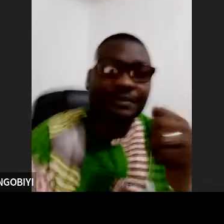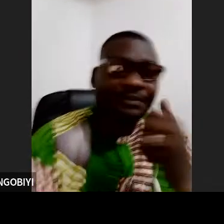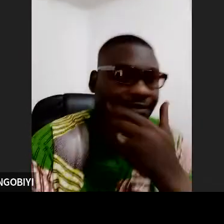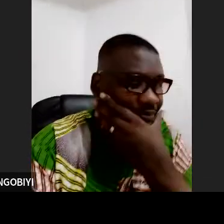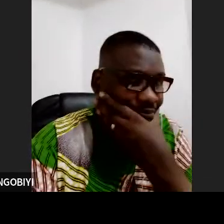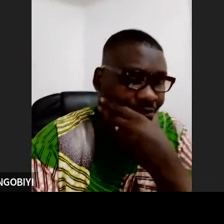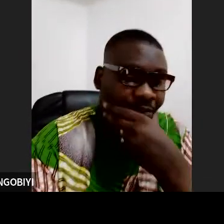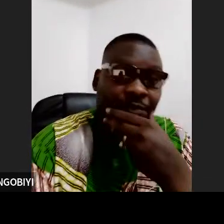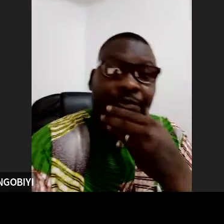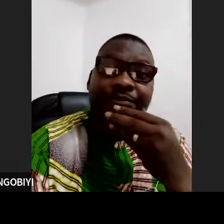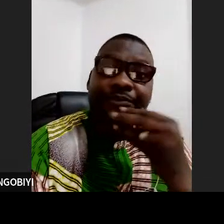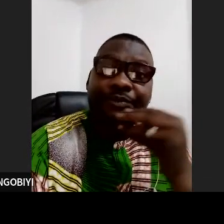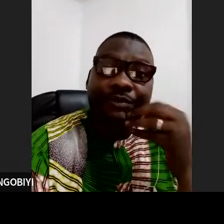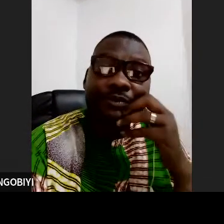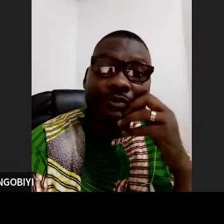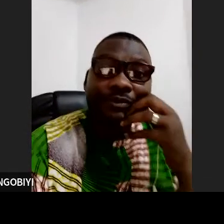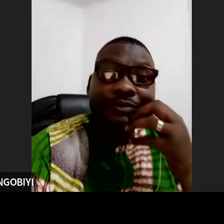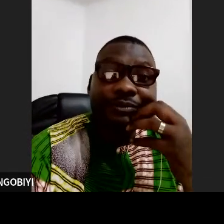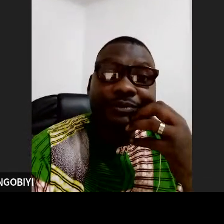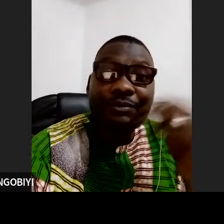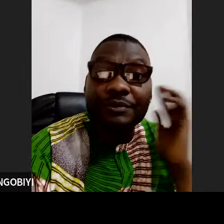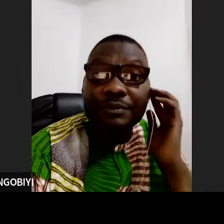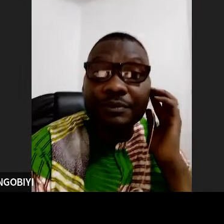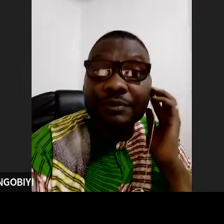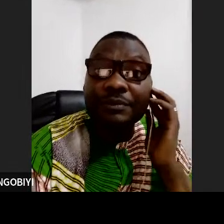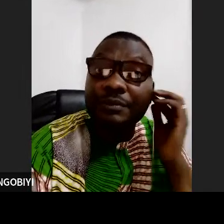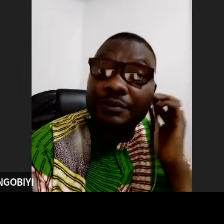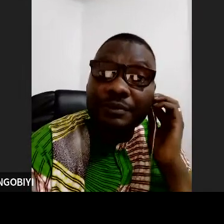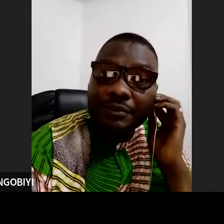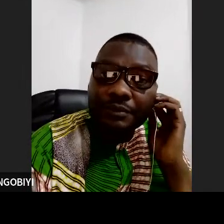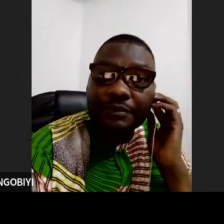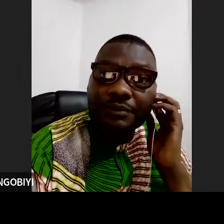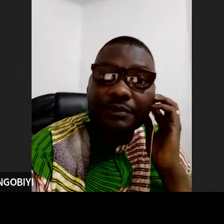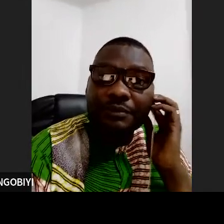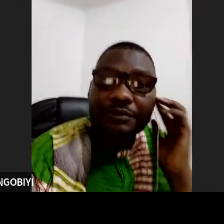ça parce que le degré d'inclinaison est à 10 cm, alors que ici,